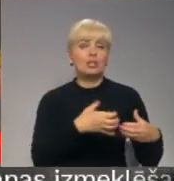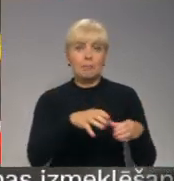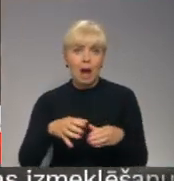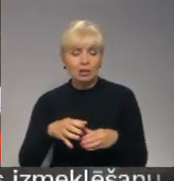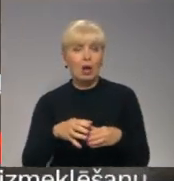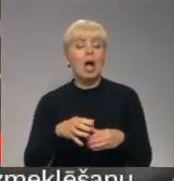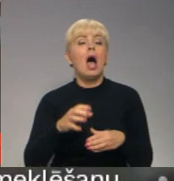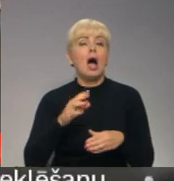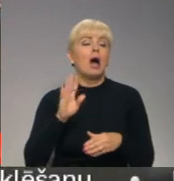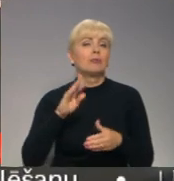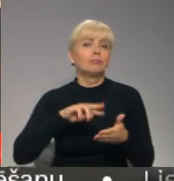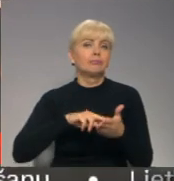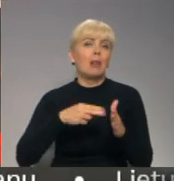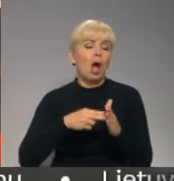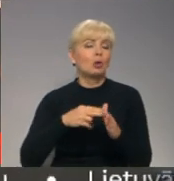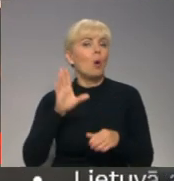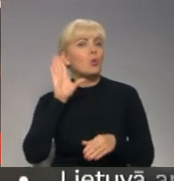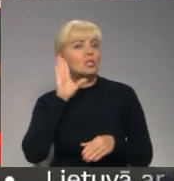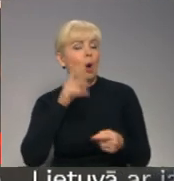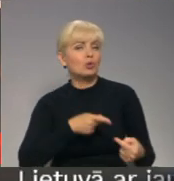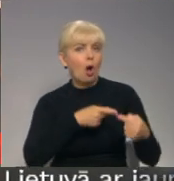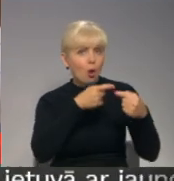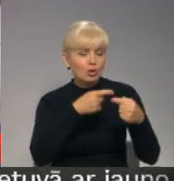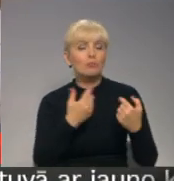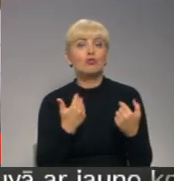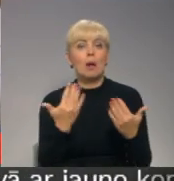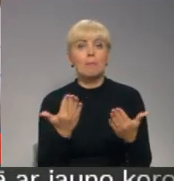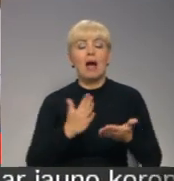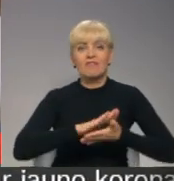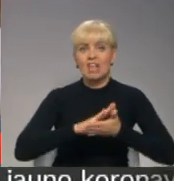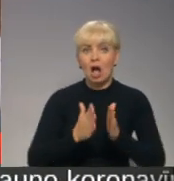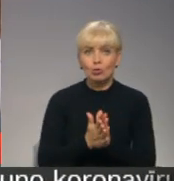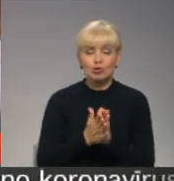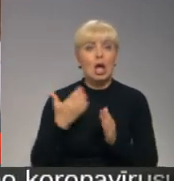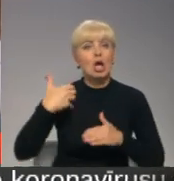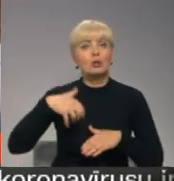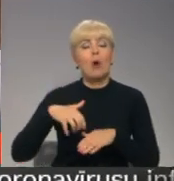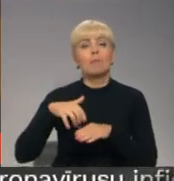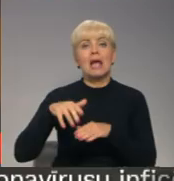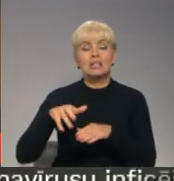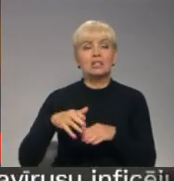rīt uzklausīt arī opozīciju. Tāpat šodien panākt savstarpējā vienošanās domas komiteja